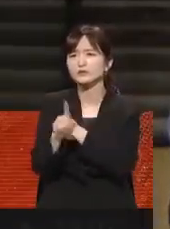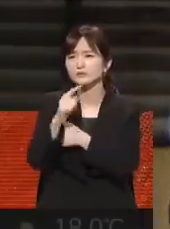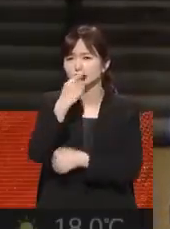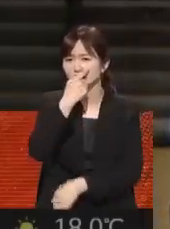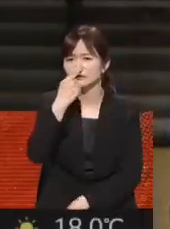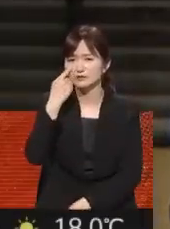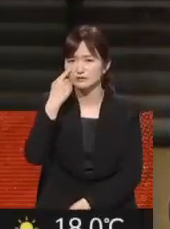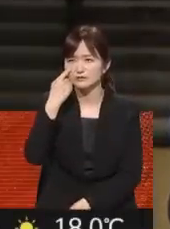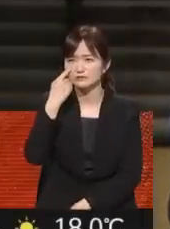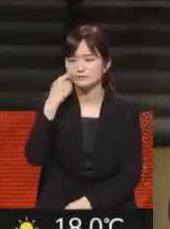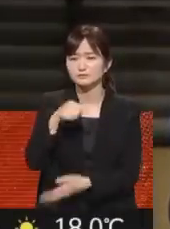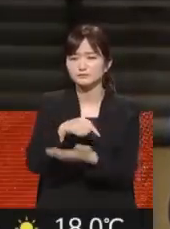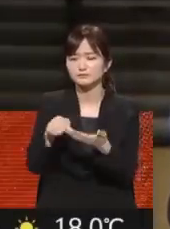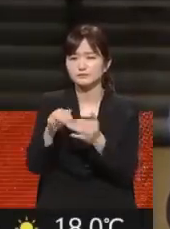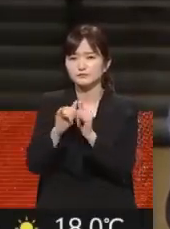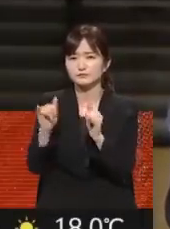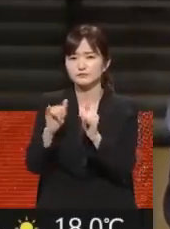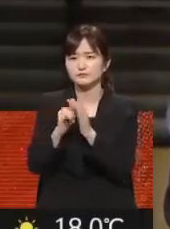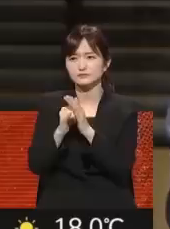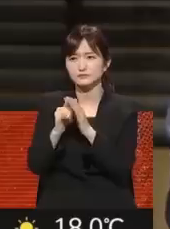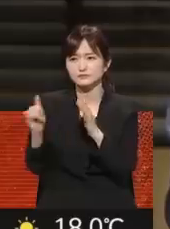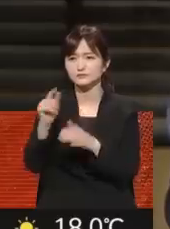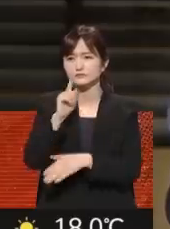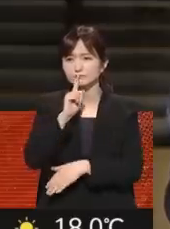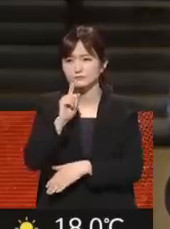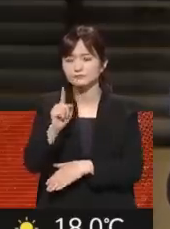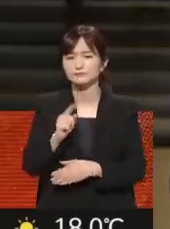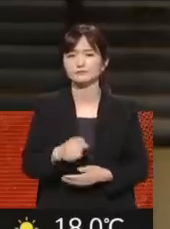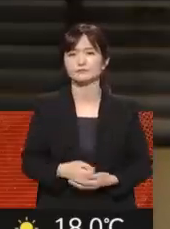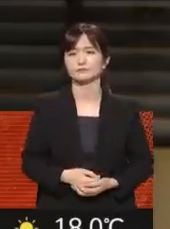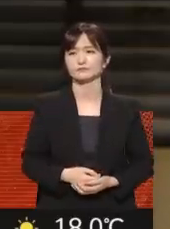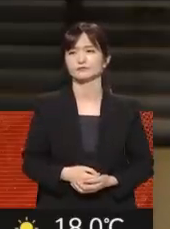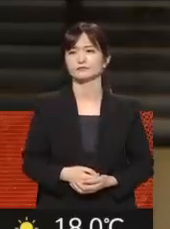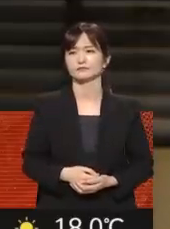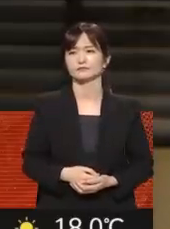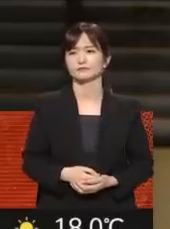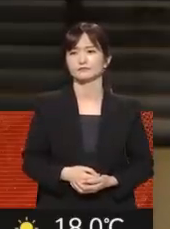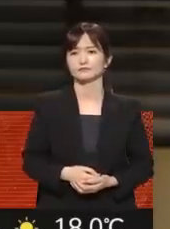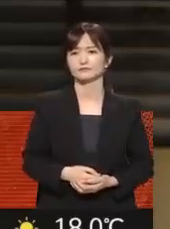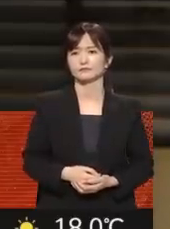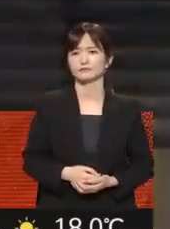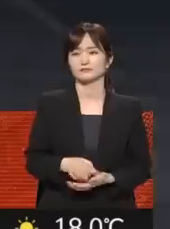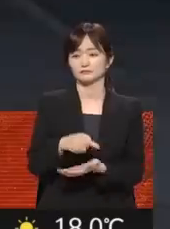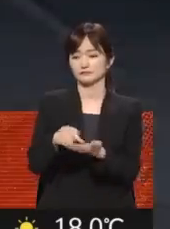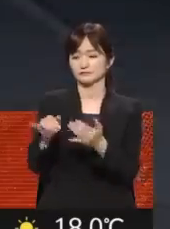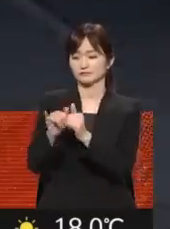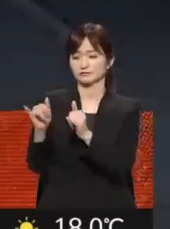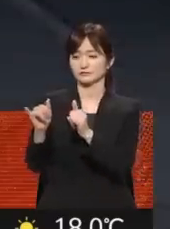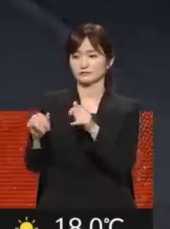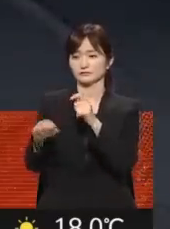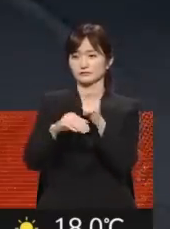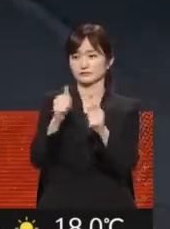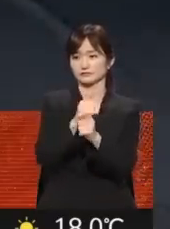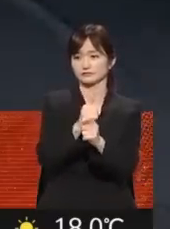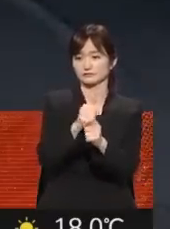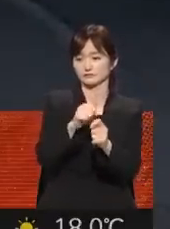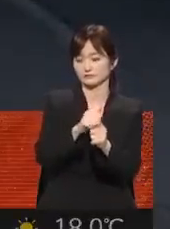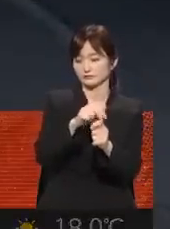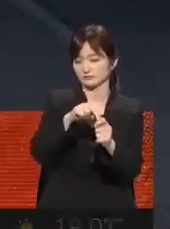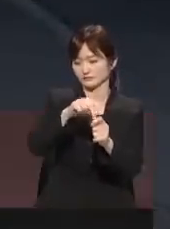봐야 될 것 같습니다만 피해자 가족의 일단 주장에 의하면 피해자가 조금 전에 보셨던 것처럼 택시에 내리고 저